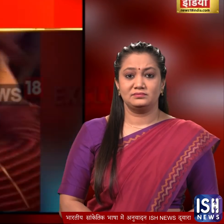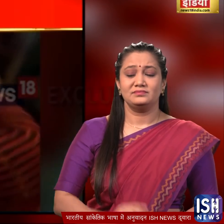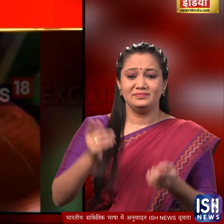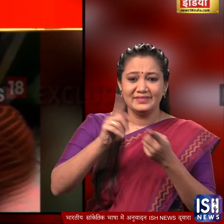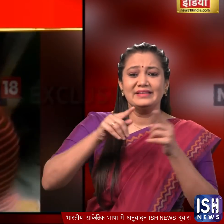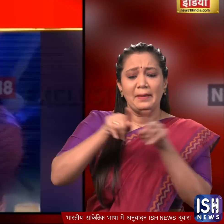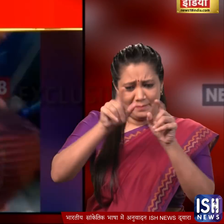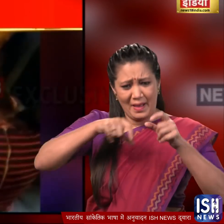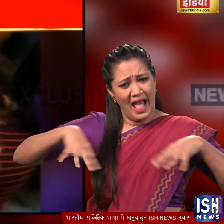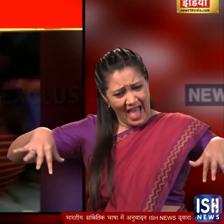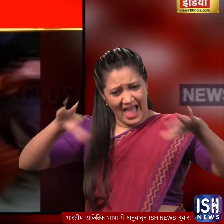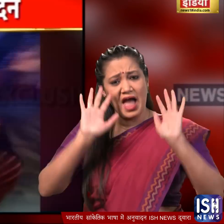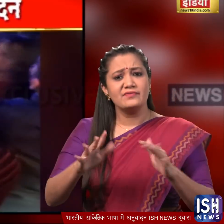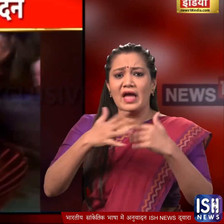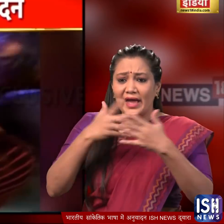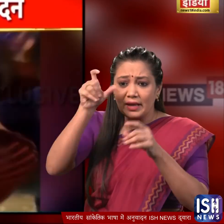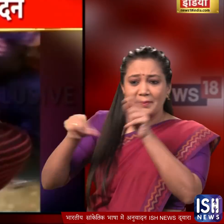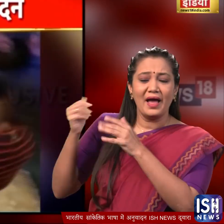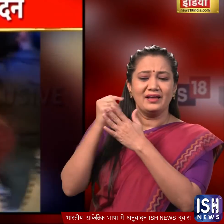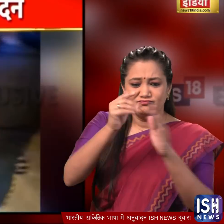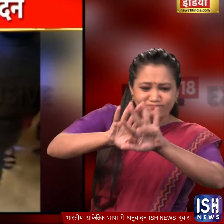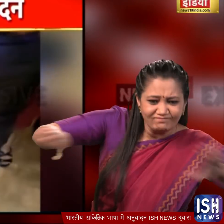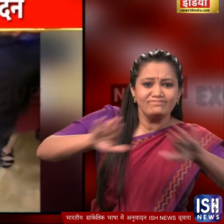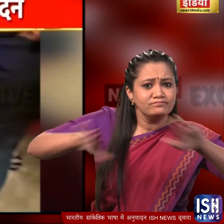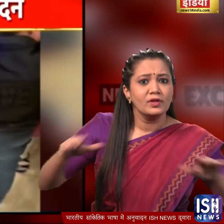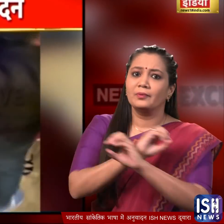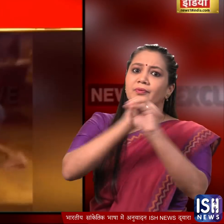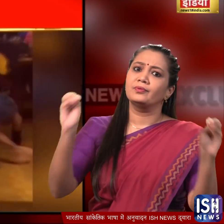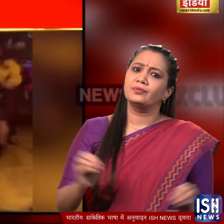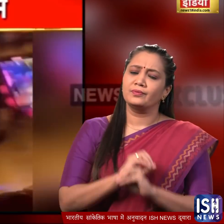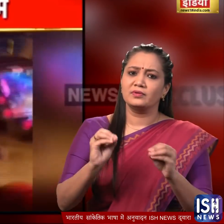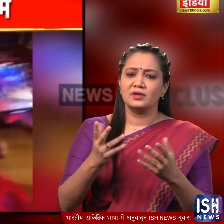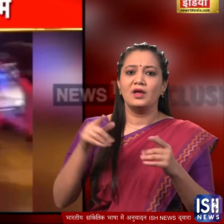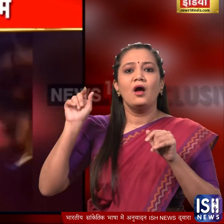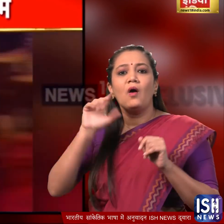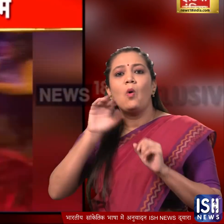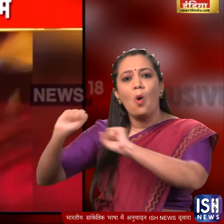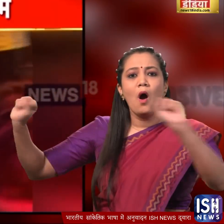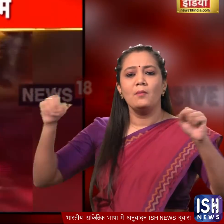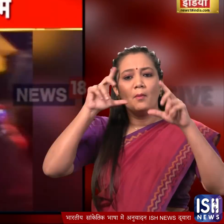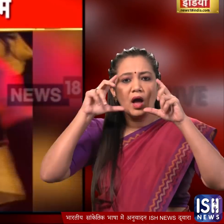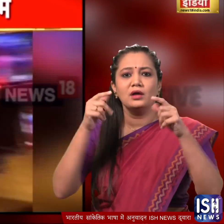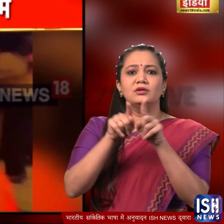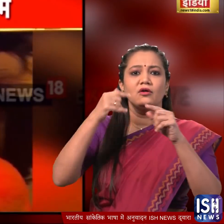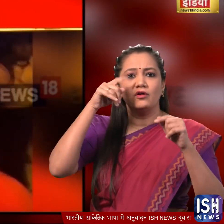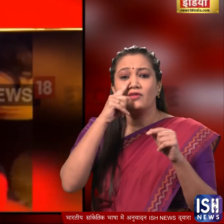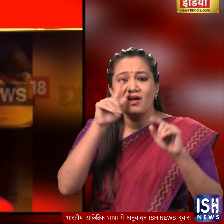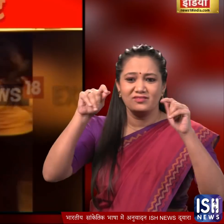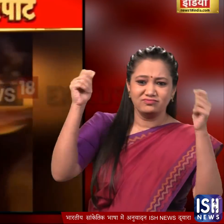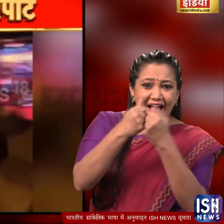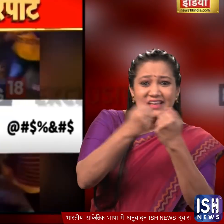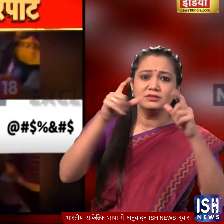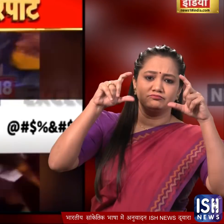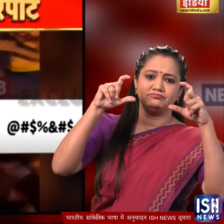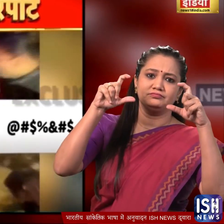इस दौरान वहां कई लोग मौजूद रहे, लेकिन किसी ने भी उन्हें अलग करने की कोशिश नहीं की, बल्कि मोबाइल फोन से लड़कियों की लड़ाई का वो लोग वीडियो बनाते